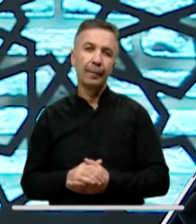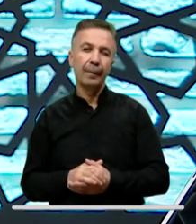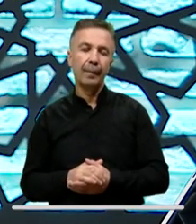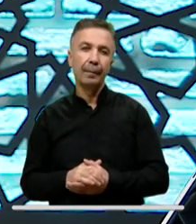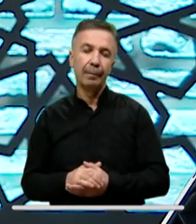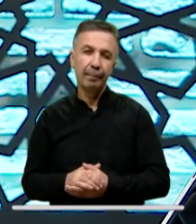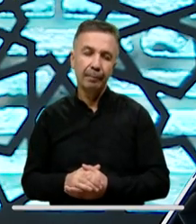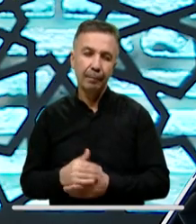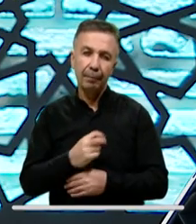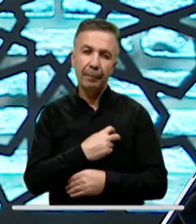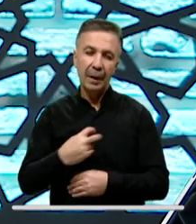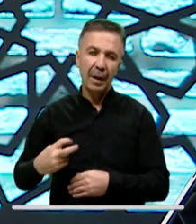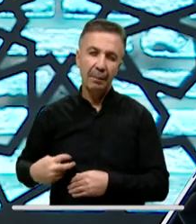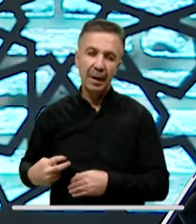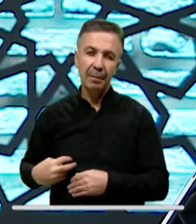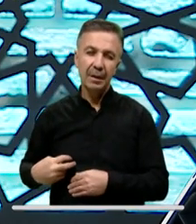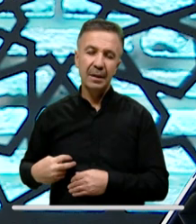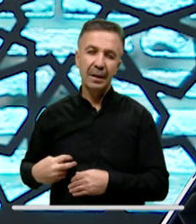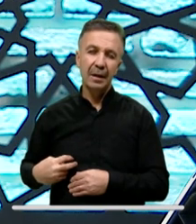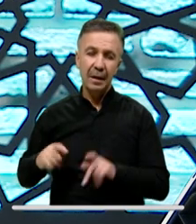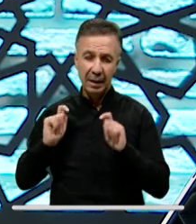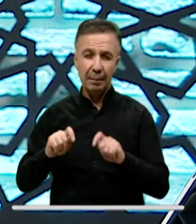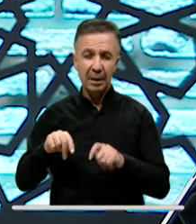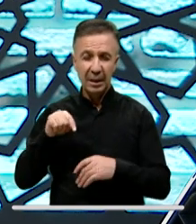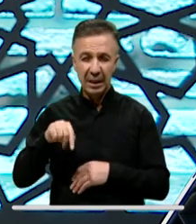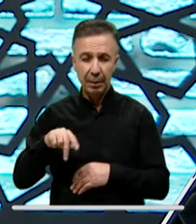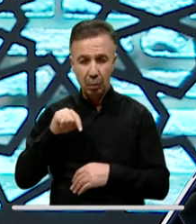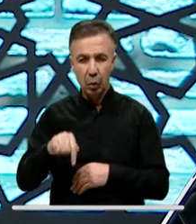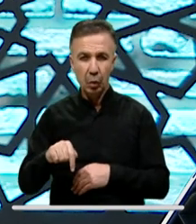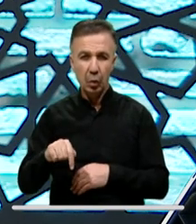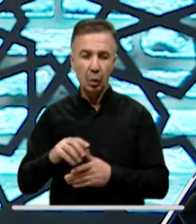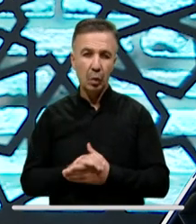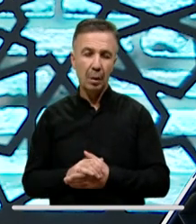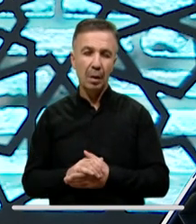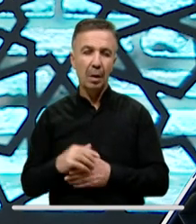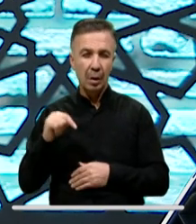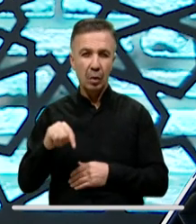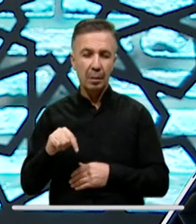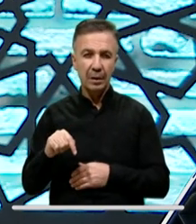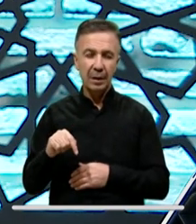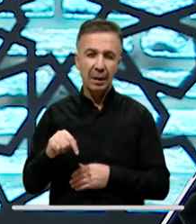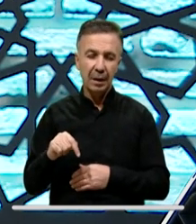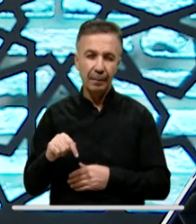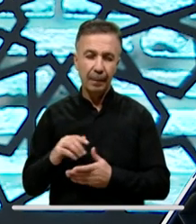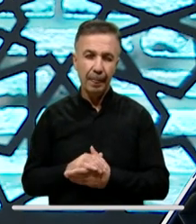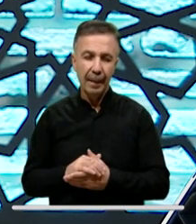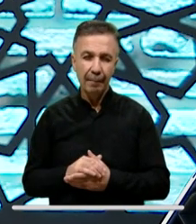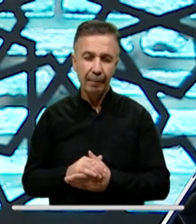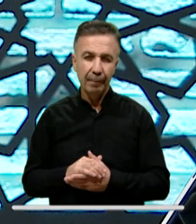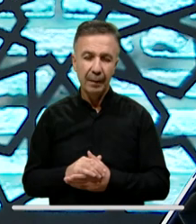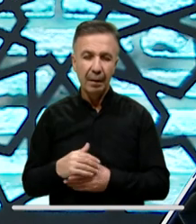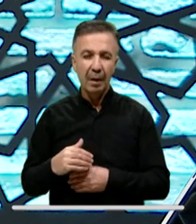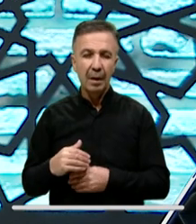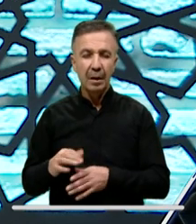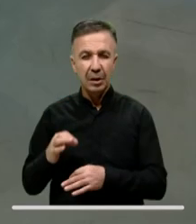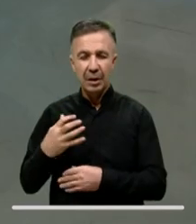Uygulamasıyla, Resulullah Efendimiz'in uygulamasıyla bugün aleyhisselamın günümüzdeki uygulama, vatandaşın kendisi